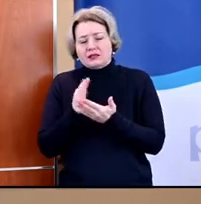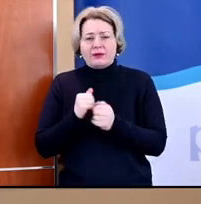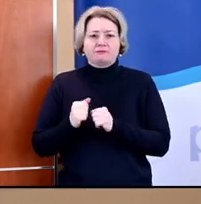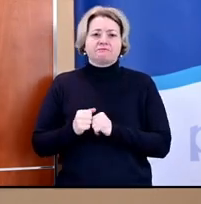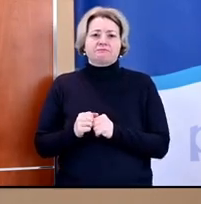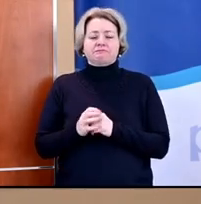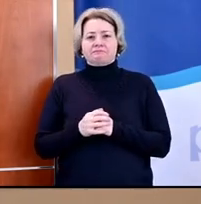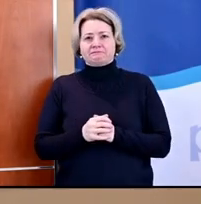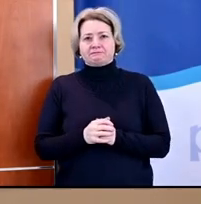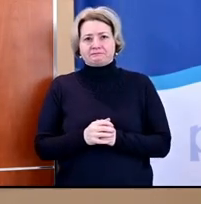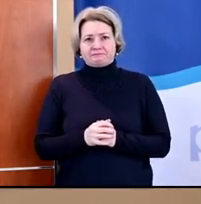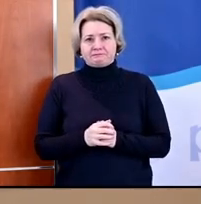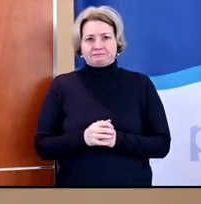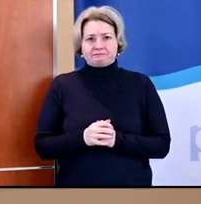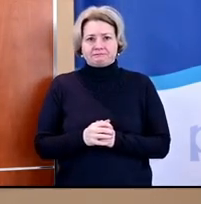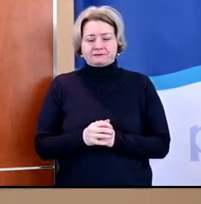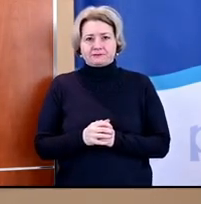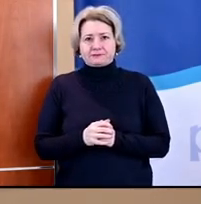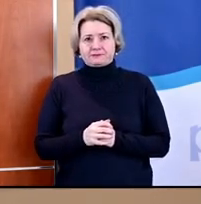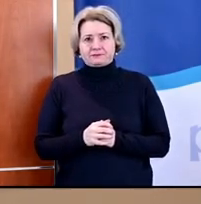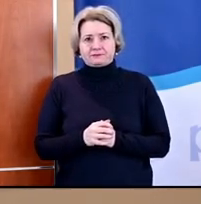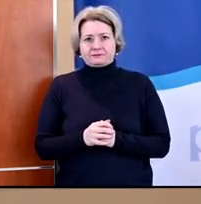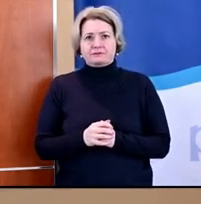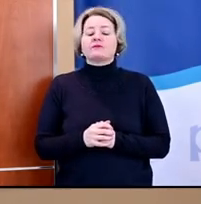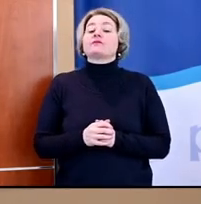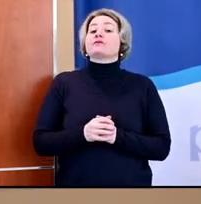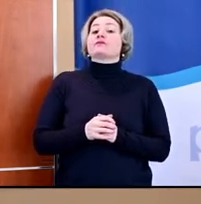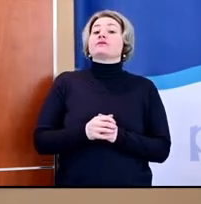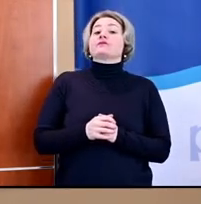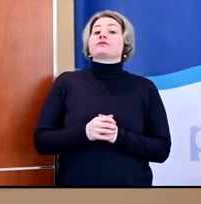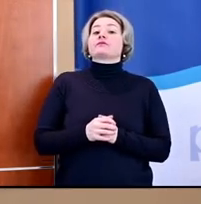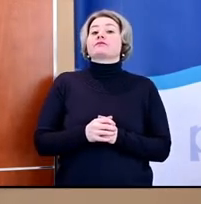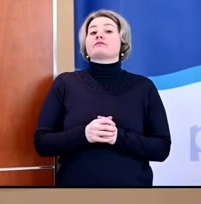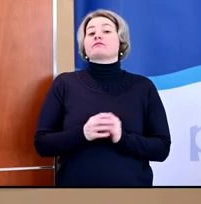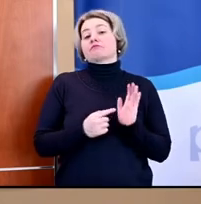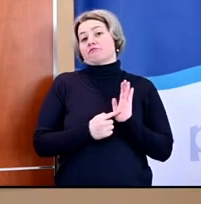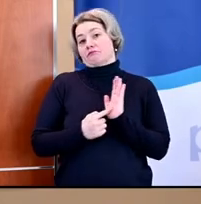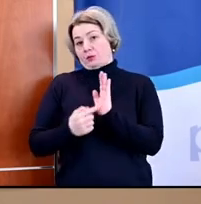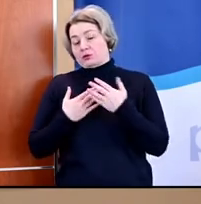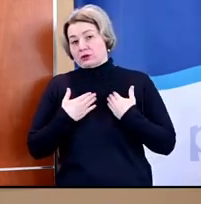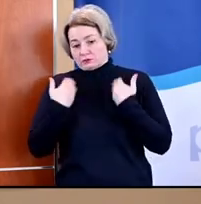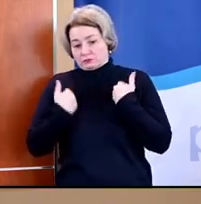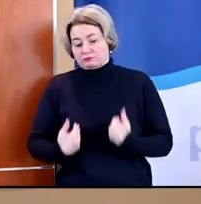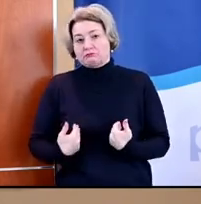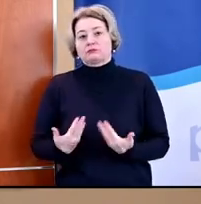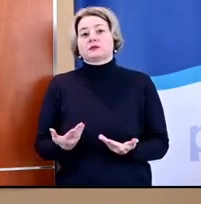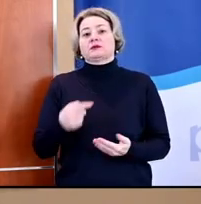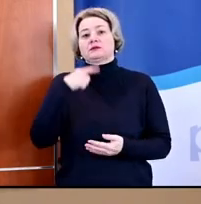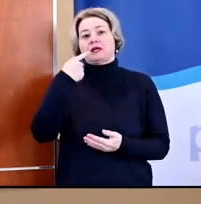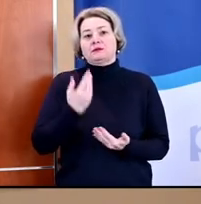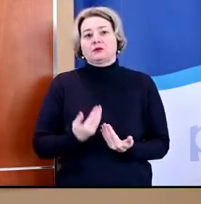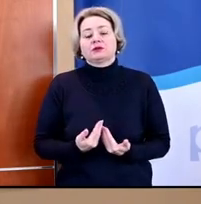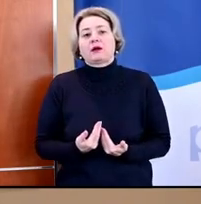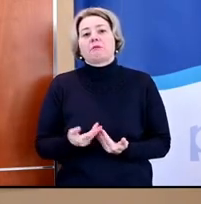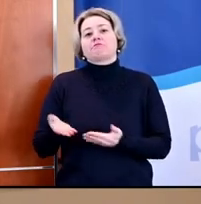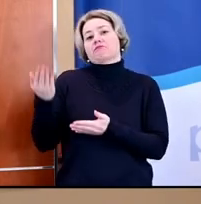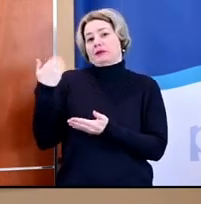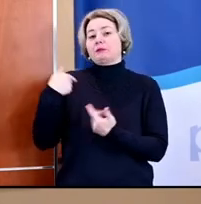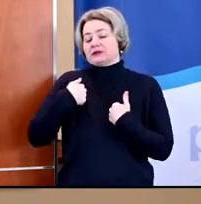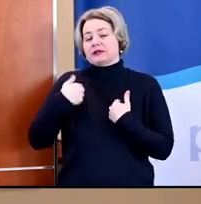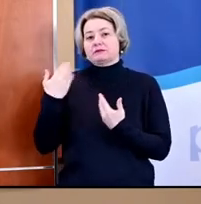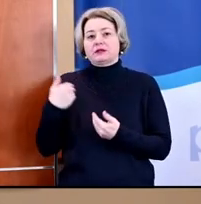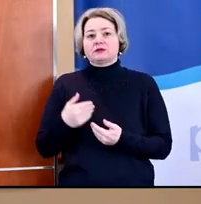mögüle ahogy a bemutatkozásomban is elmondtam vagy hát így elmondták előttem a